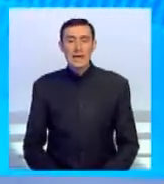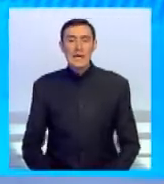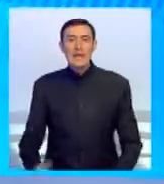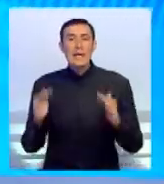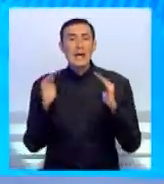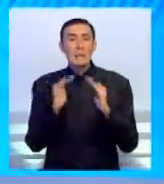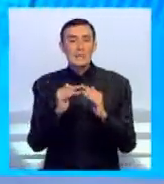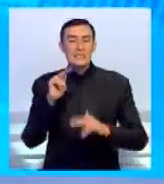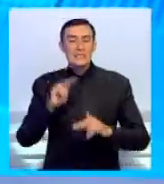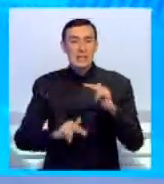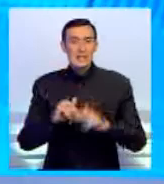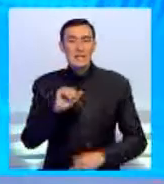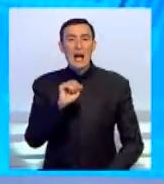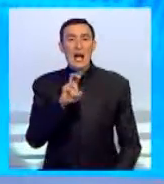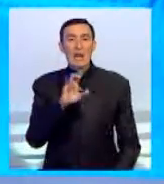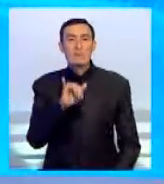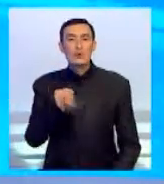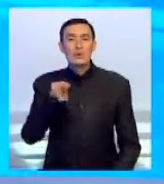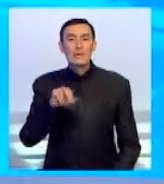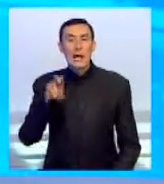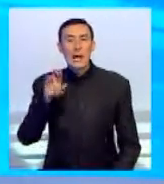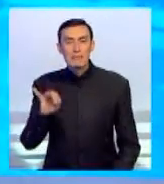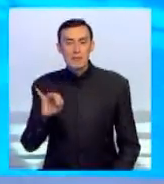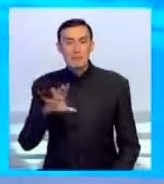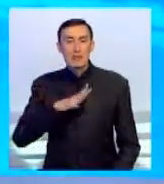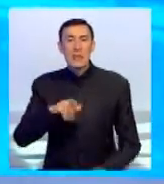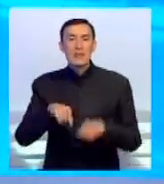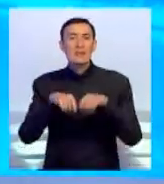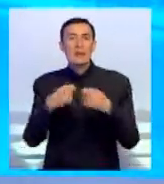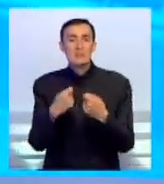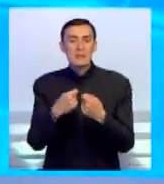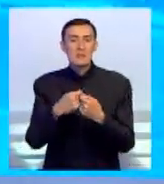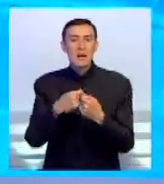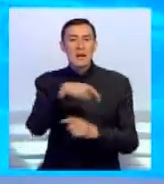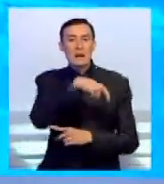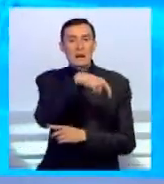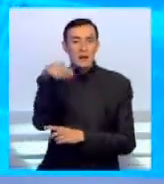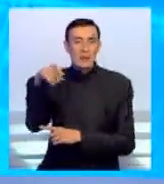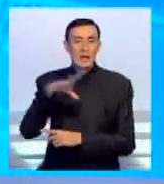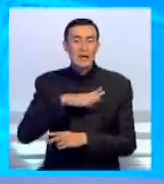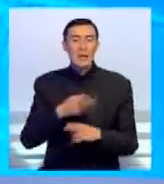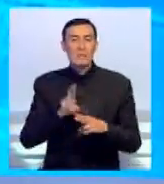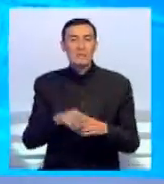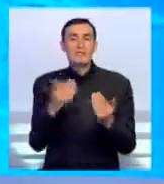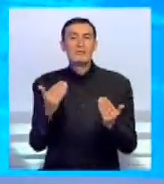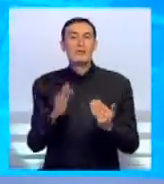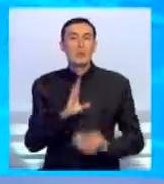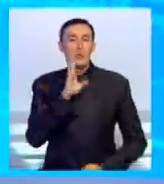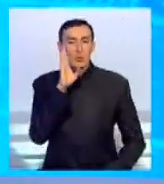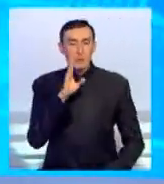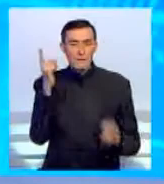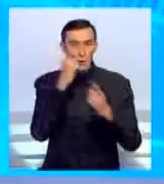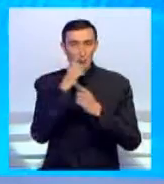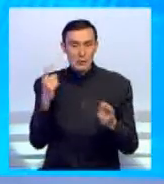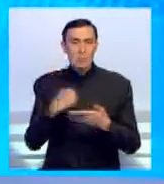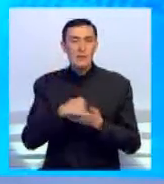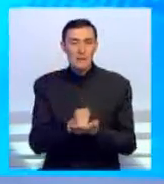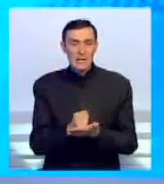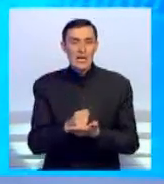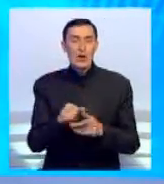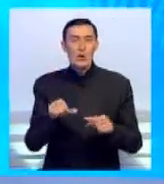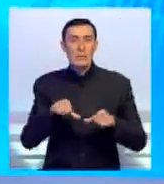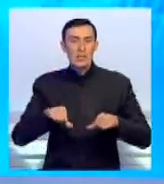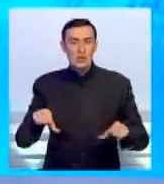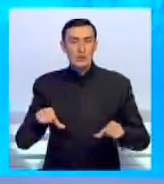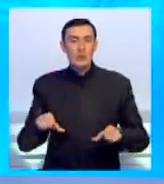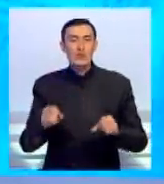На объекте строительства Абу-Даби Плаза надломилась стрела башенного крана. Произошло это сегодня утром. Информацию подтвердили в Комитете